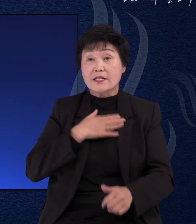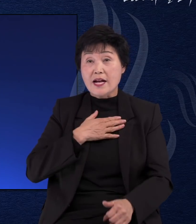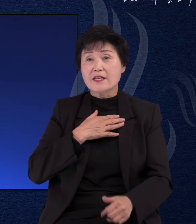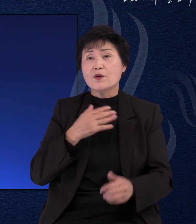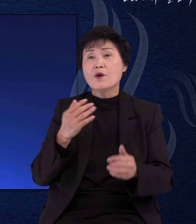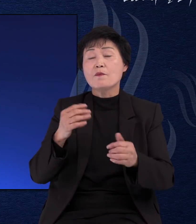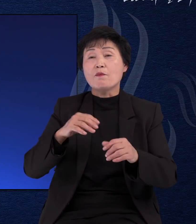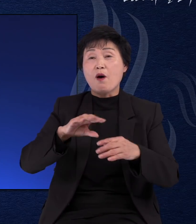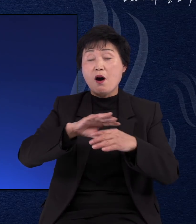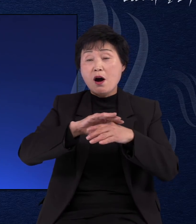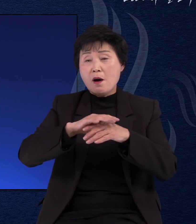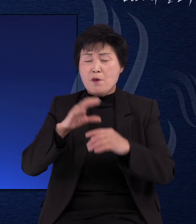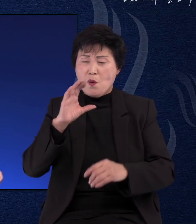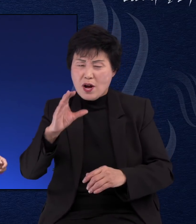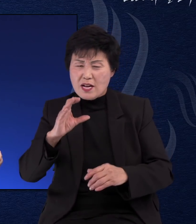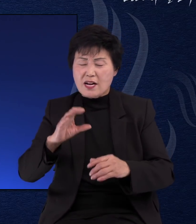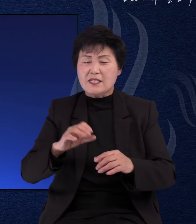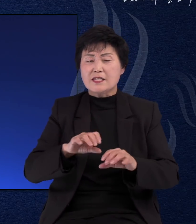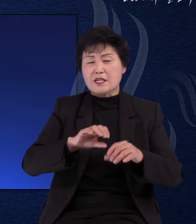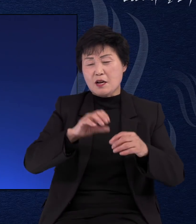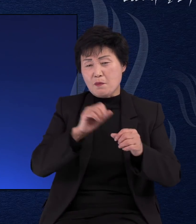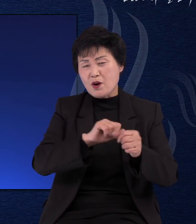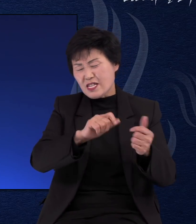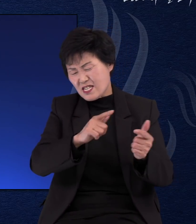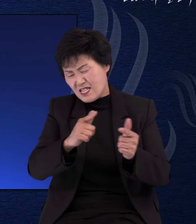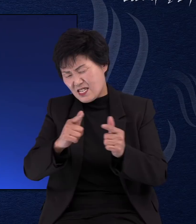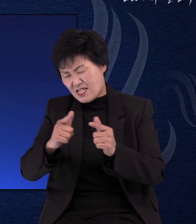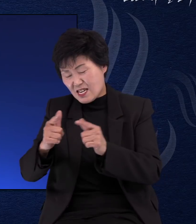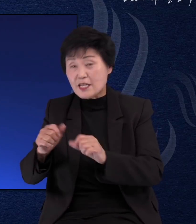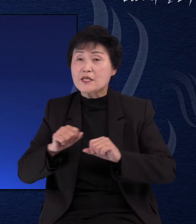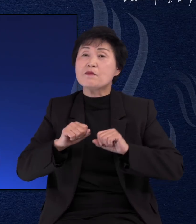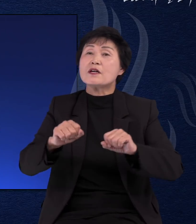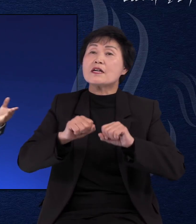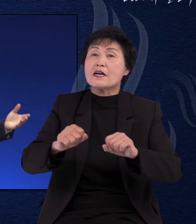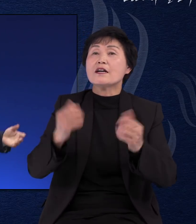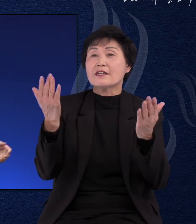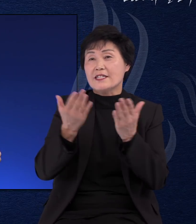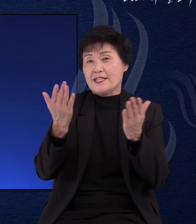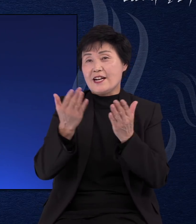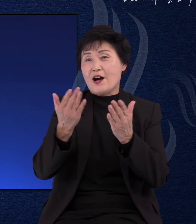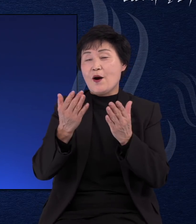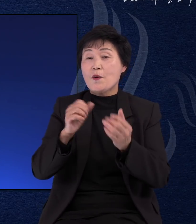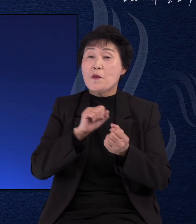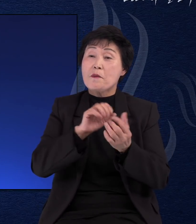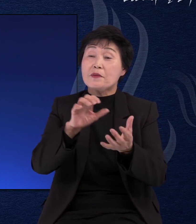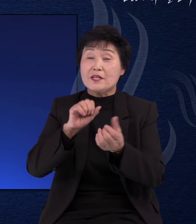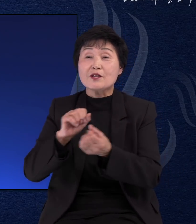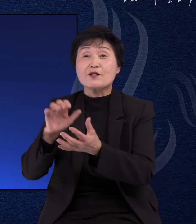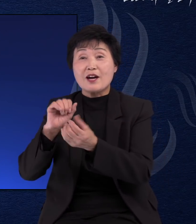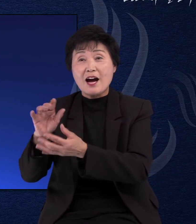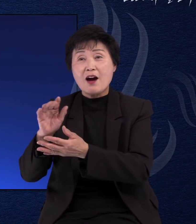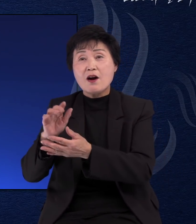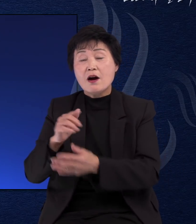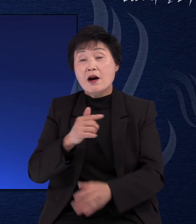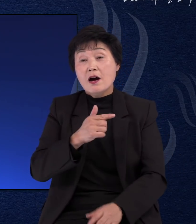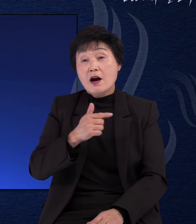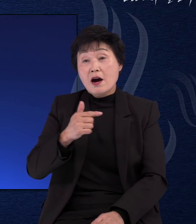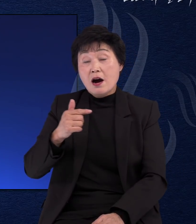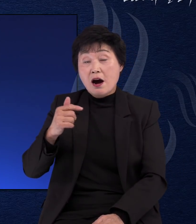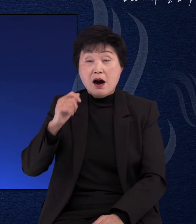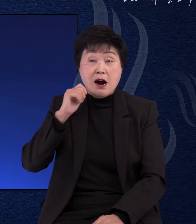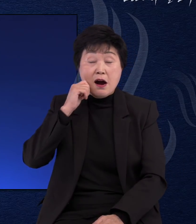하고 폐가 수리공을 하고 도너스를 흑인 지역에 배달을 하면서 참 너무너무 총알이